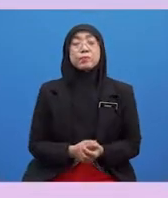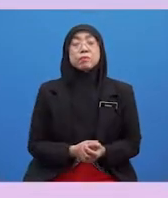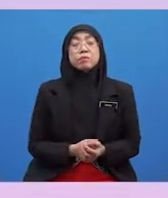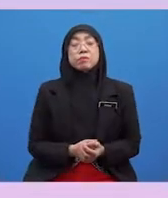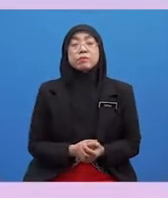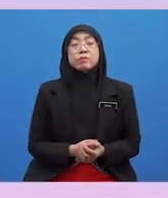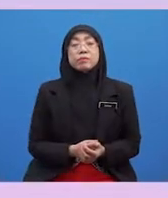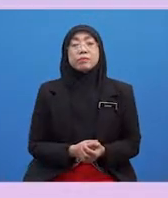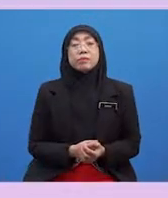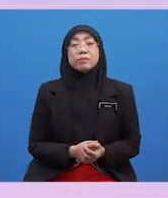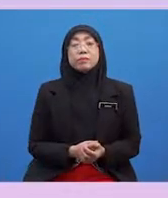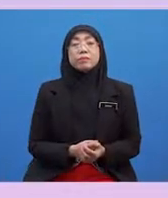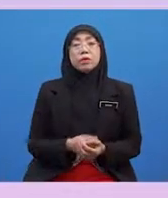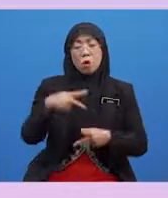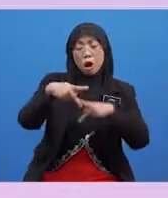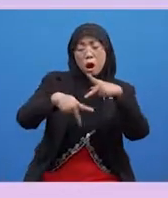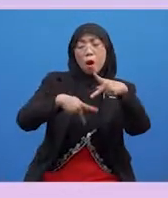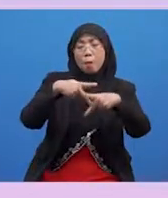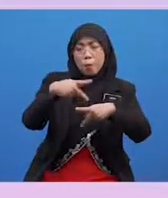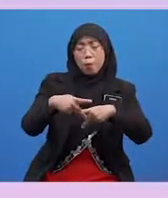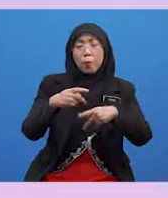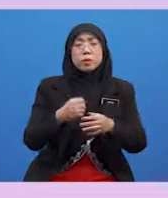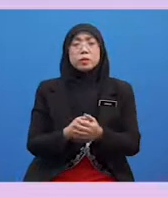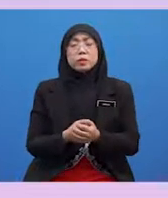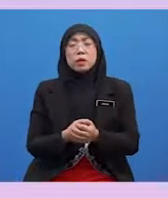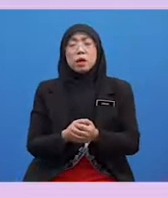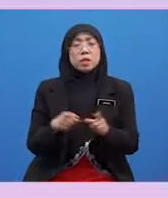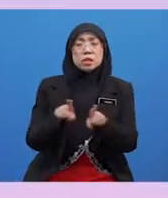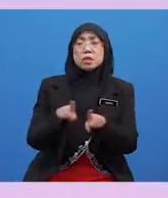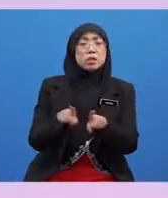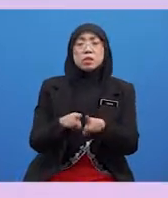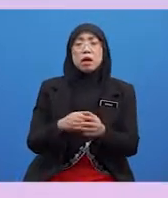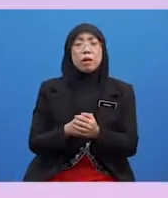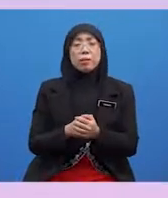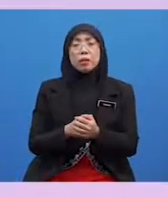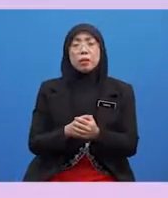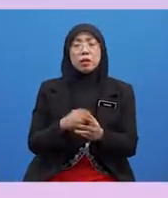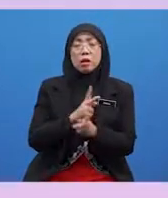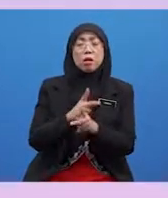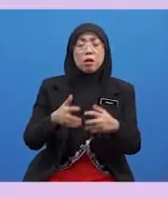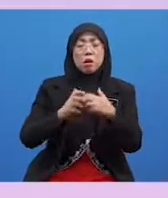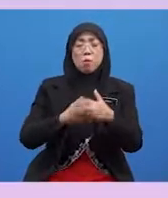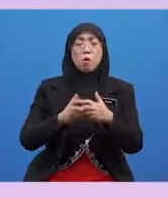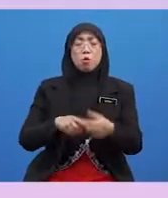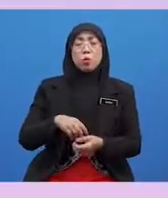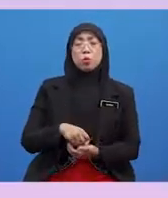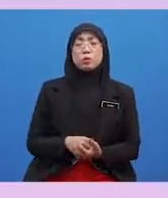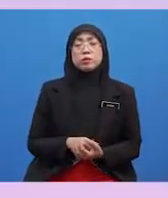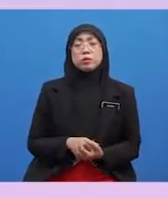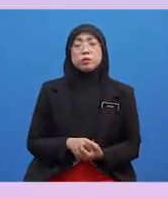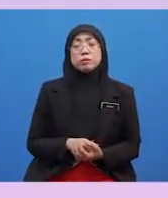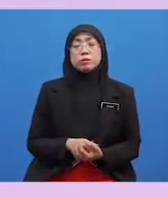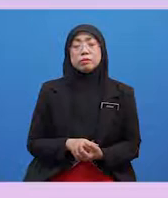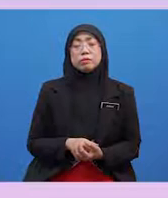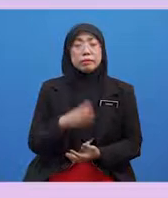proses adaptasi komponen kelenturan atau fleksibiliti dalam pergerakan